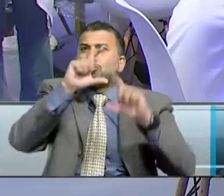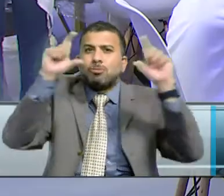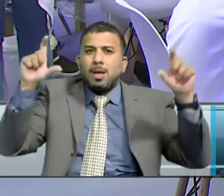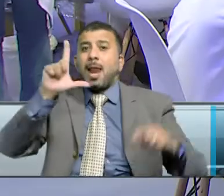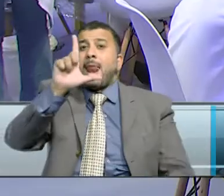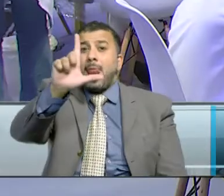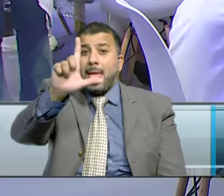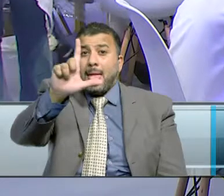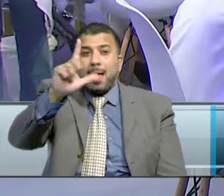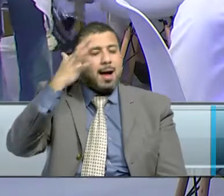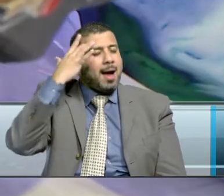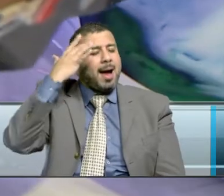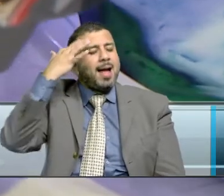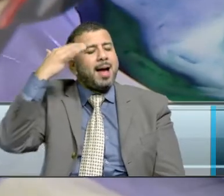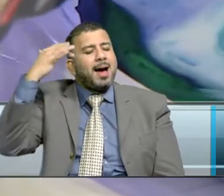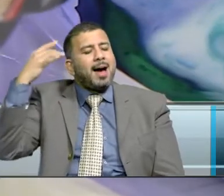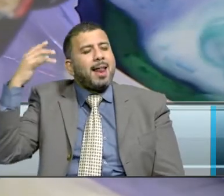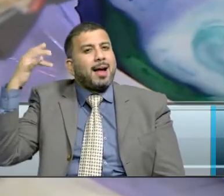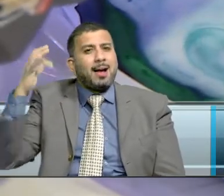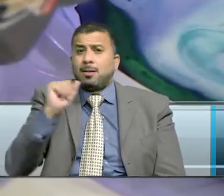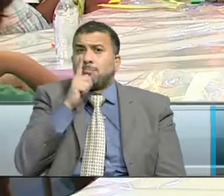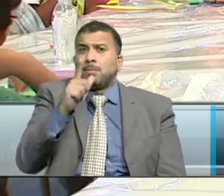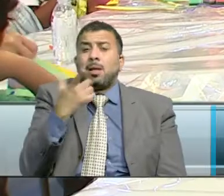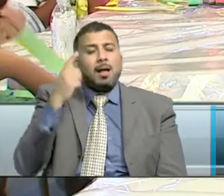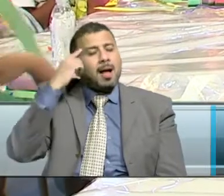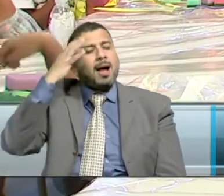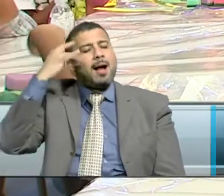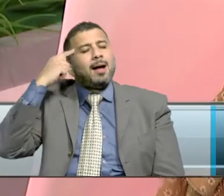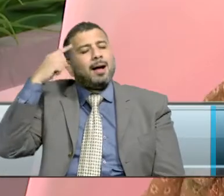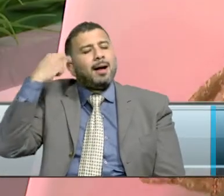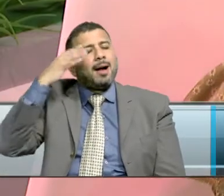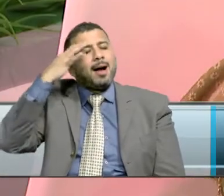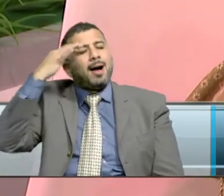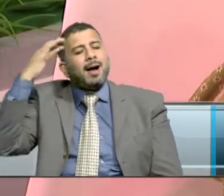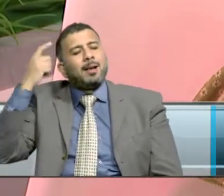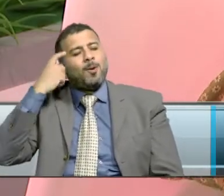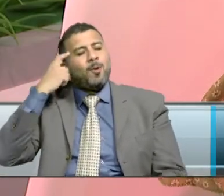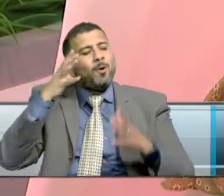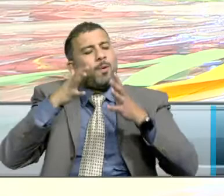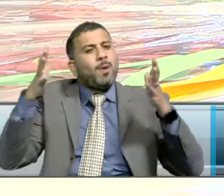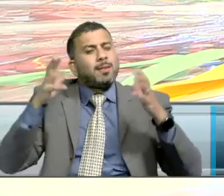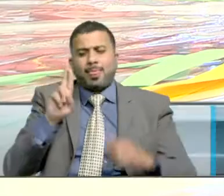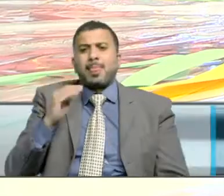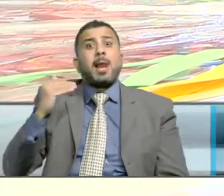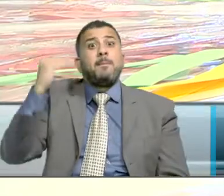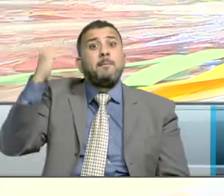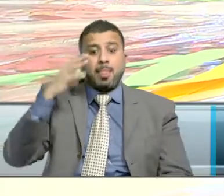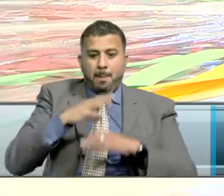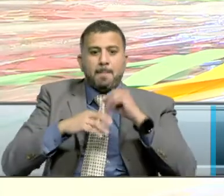شعار لخيالك، حيث يفتح المجال أمامهم لاستغلال خيالهم في توسيع مداركهم وتنمية